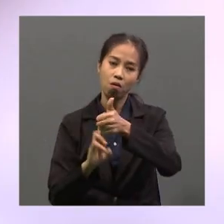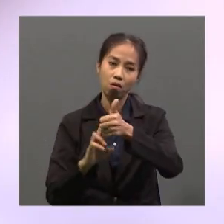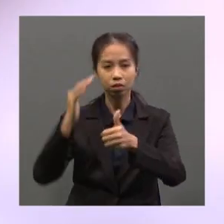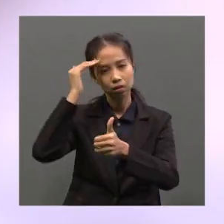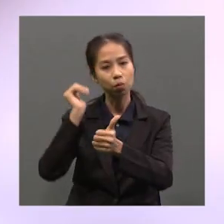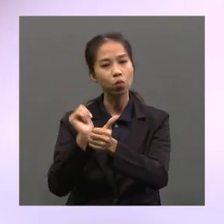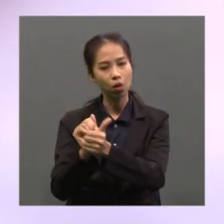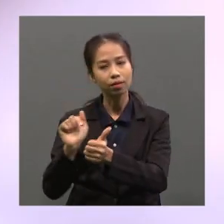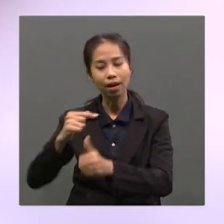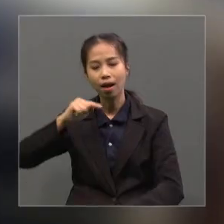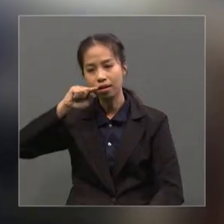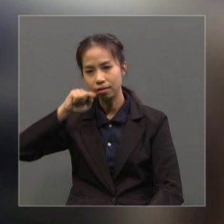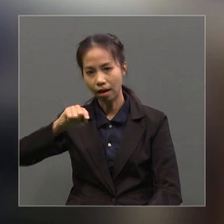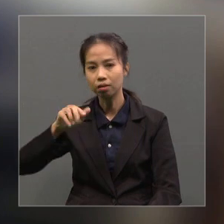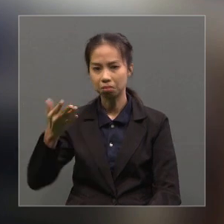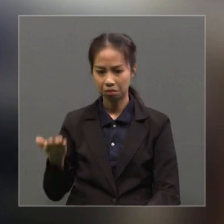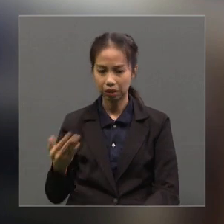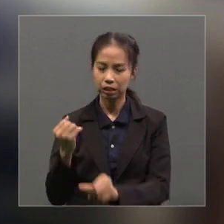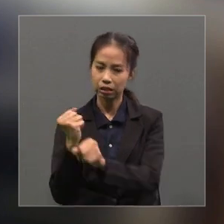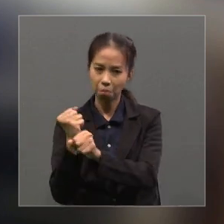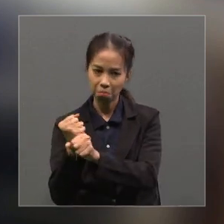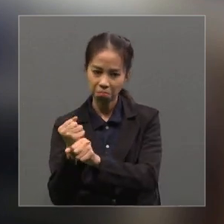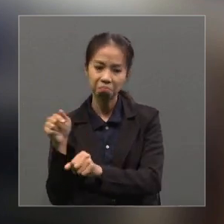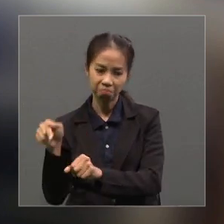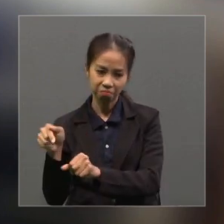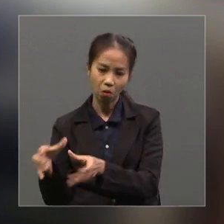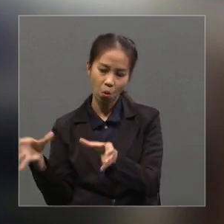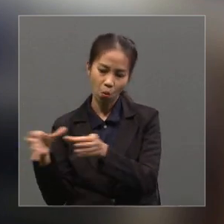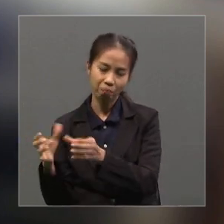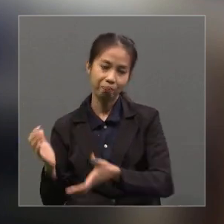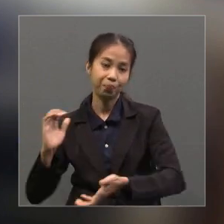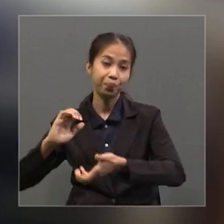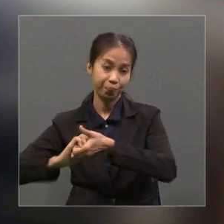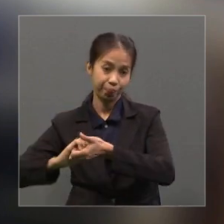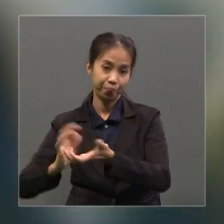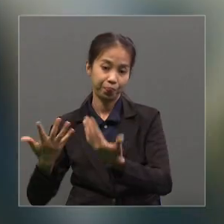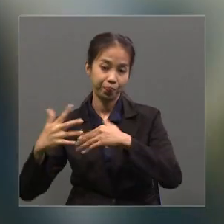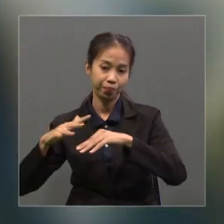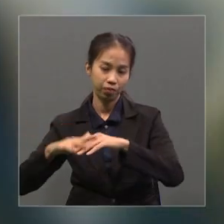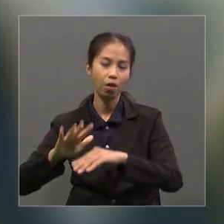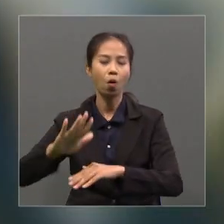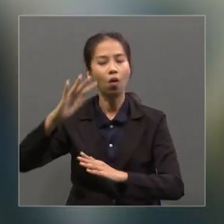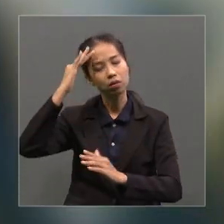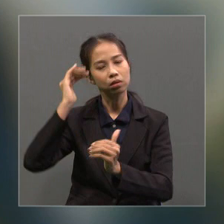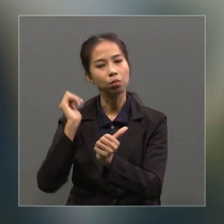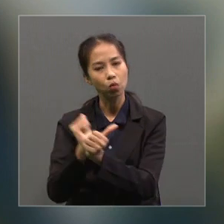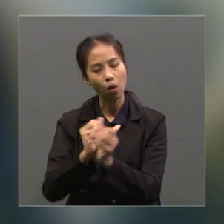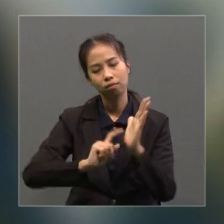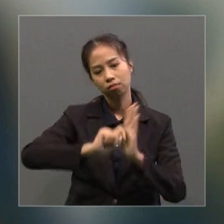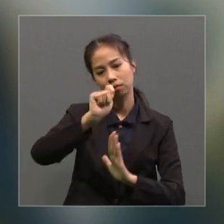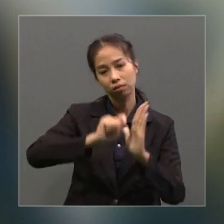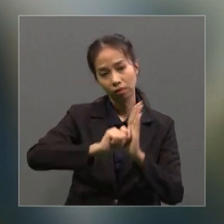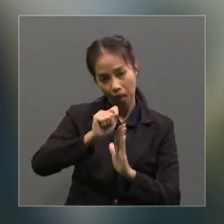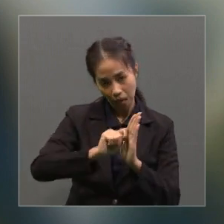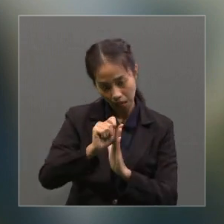ตำรวจภูธรภาค 6สั่งการให้ตำรวจสืบสวนภูธรภาค 6ส่วนที่กำลังร่วมกับตำรวจสืบสวนจังหวัดตากและตำรวจชุดสืบ